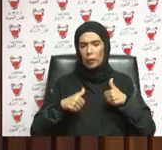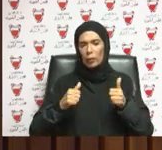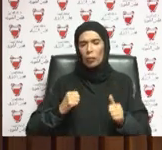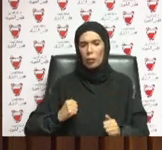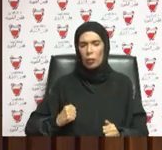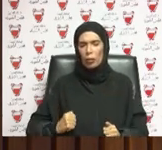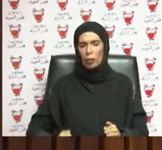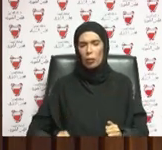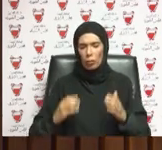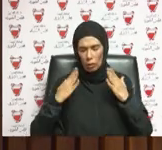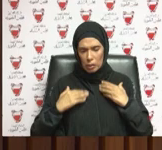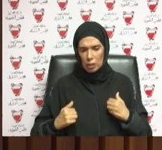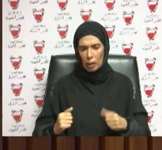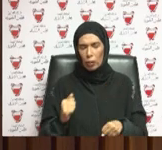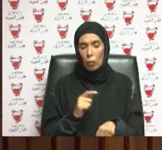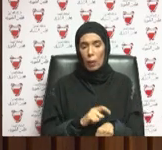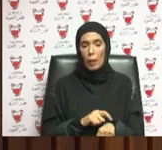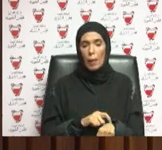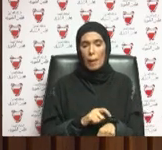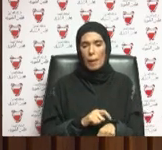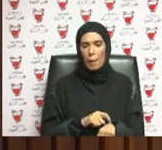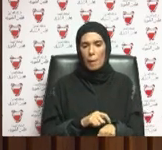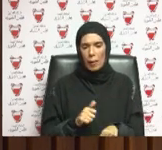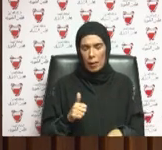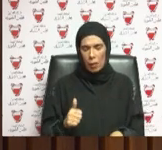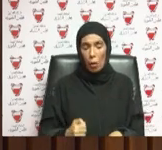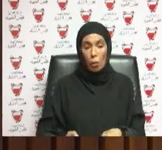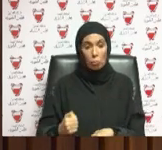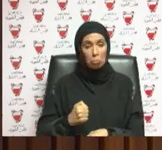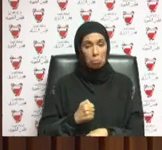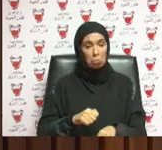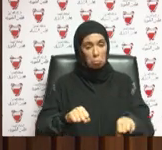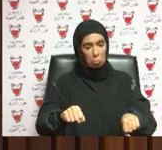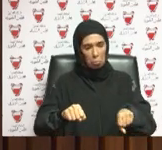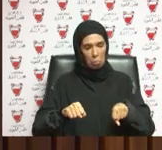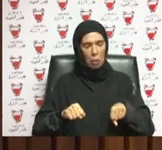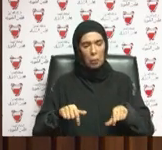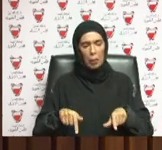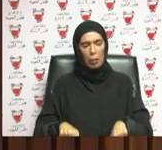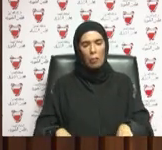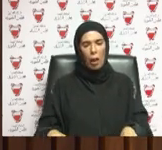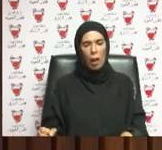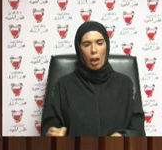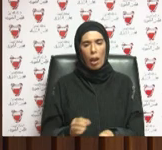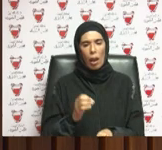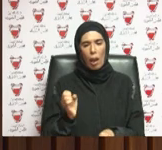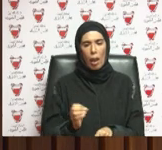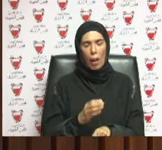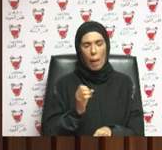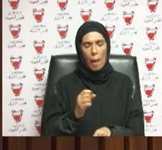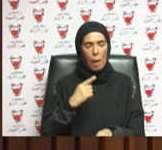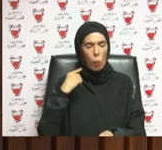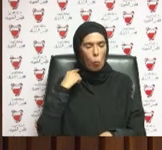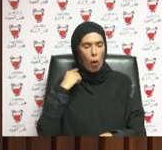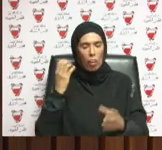ضحى بصحته ووقته، وفي عهده أصبحت البحرين منبراً من منابر العلم والثقافة، وازدهرت